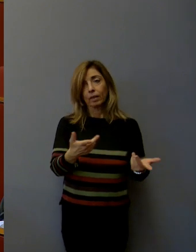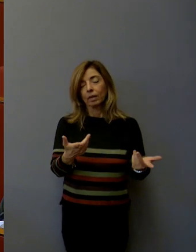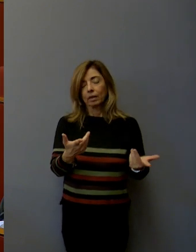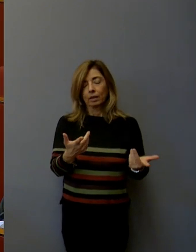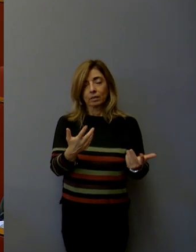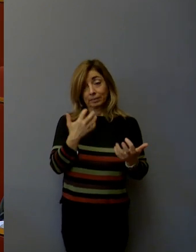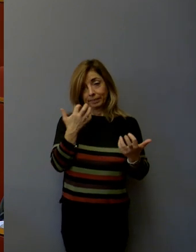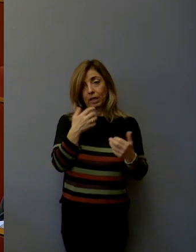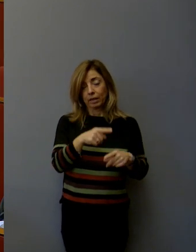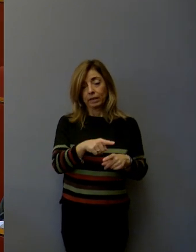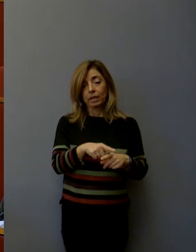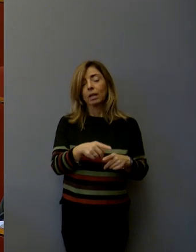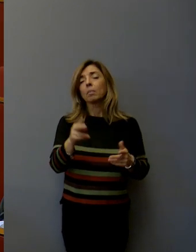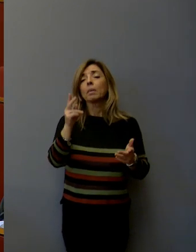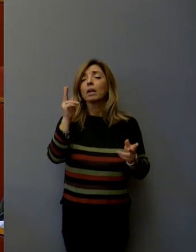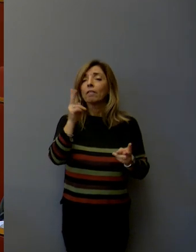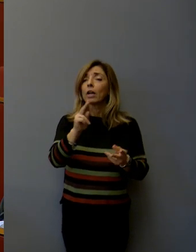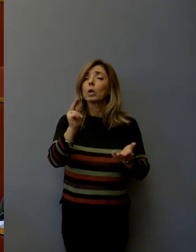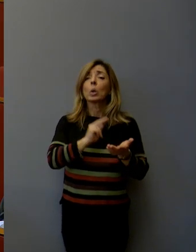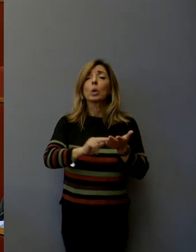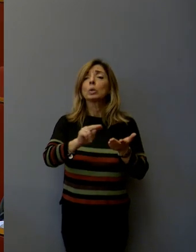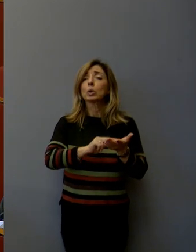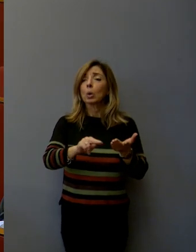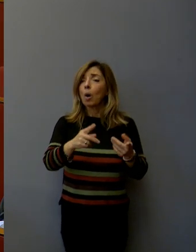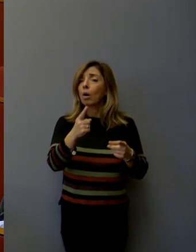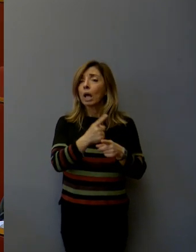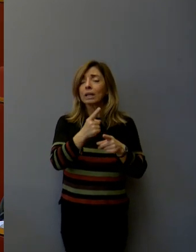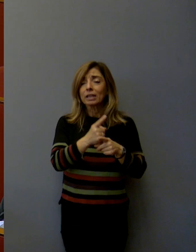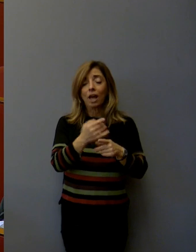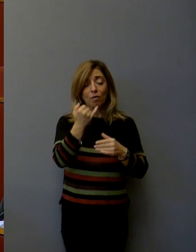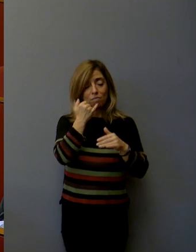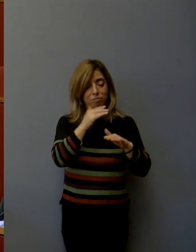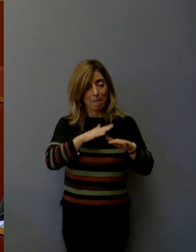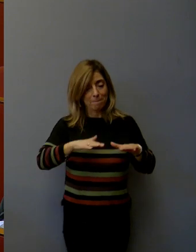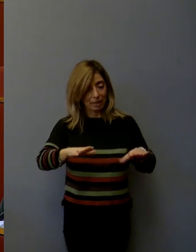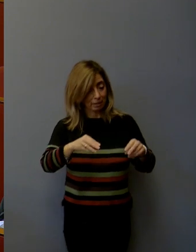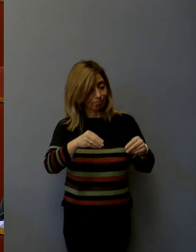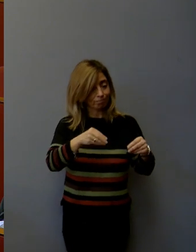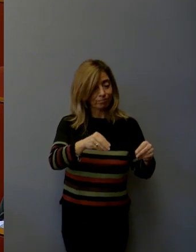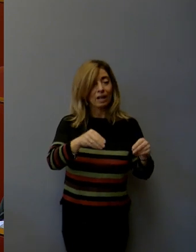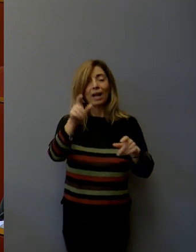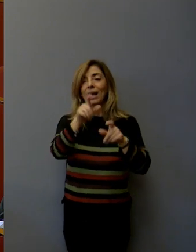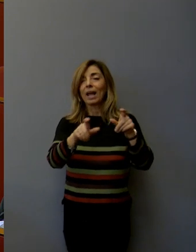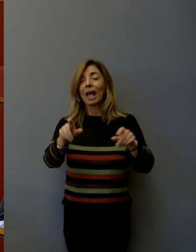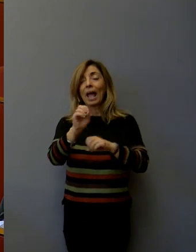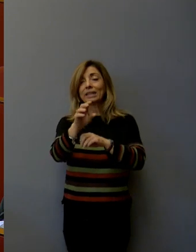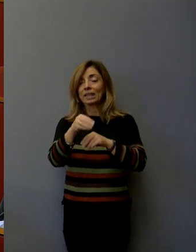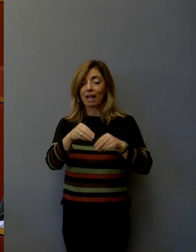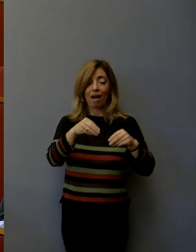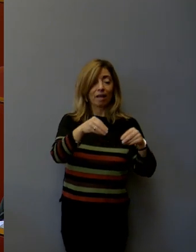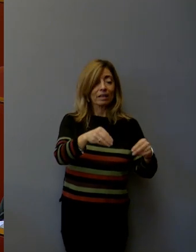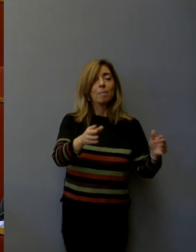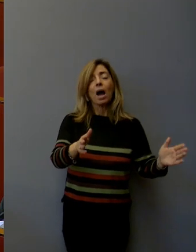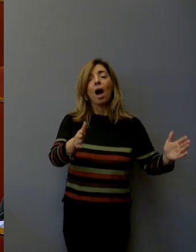i nostri bambini e gli insegnanti in un ambiente curato manutenuto dove loro si possono esprimere apprendere e stare